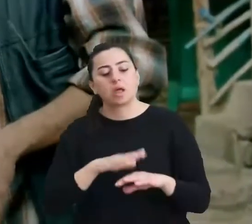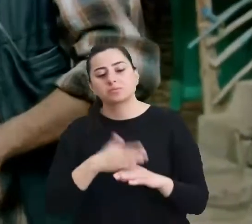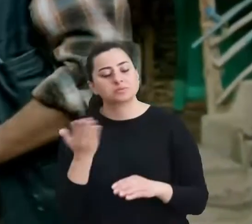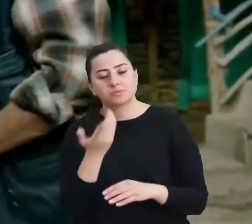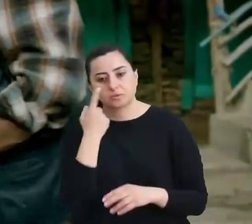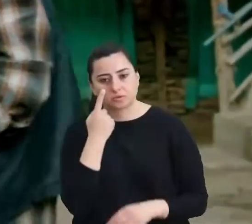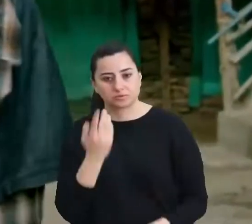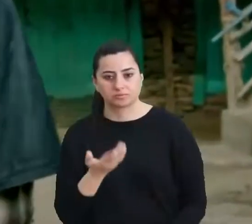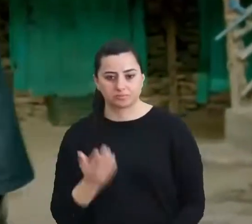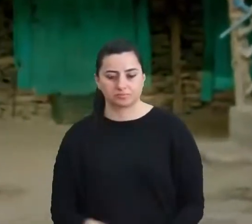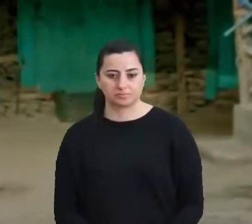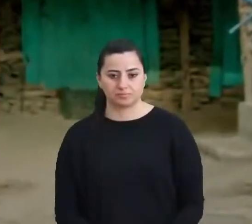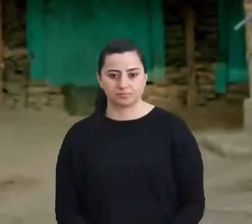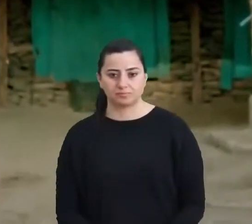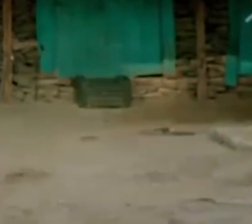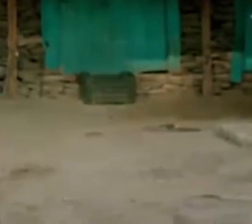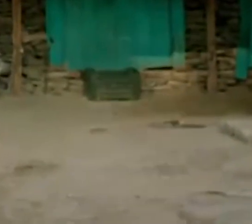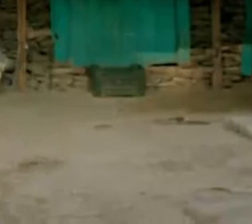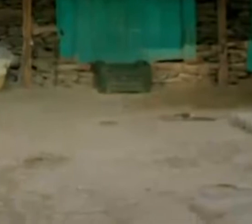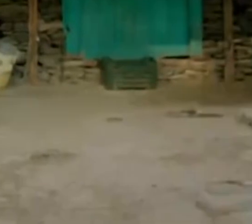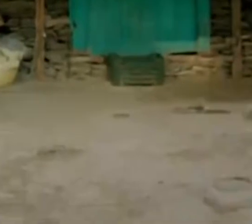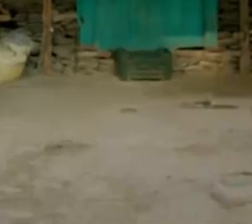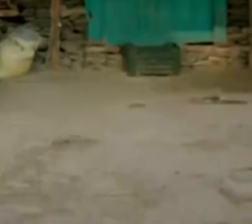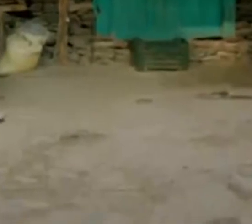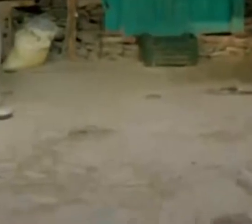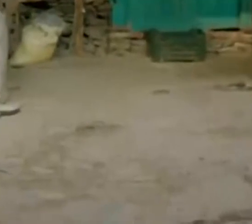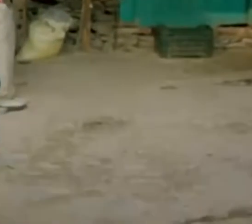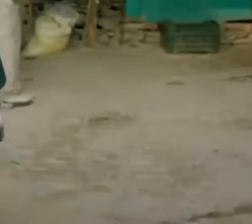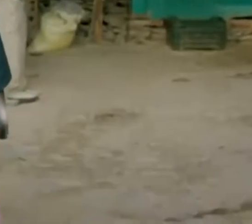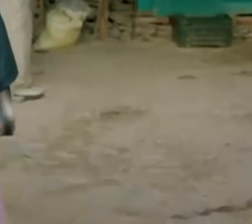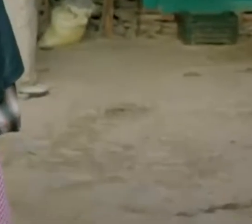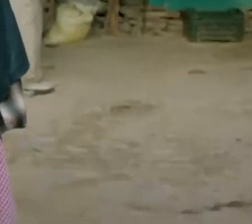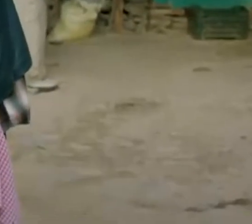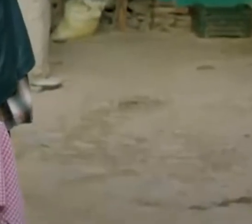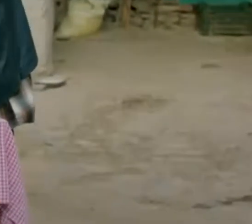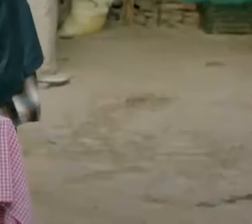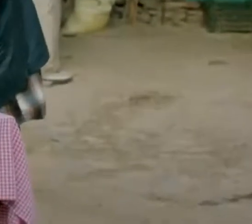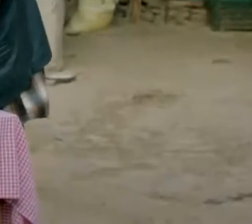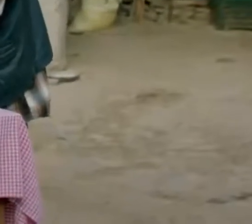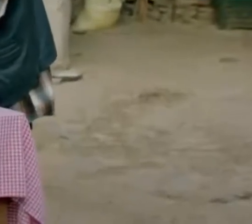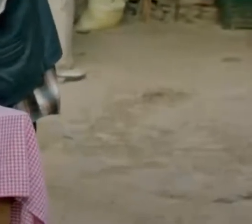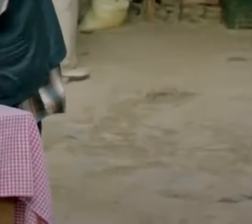Daha isteme bakalım. Daha neler göreceksin, isteme. Hafize Sedir'e otururken Süleyman masanın üstündeki aletleri topladı.